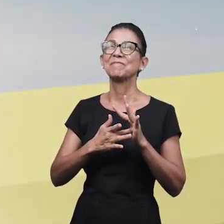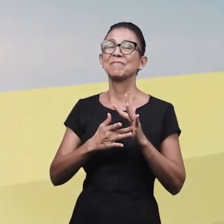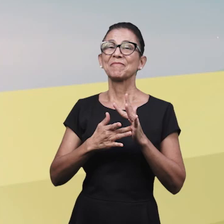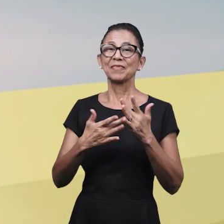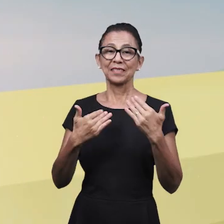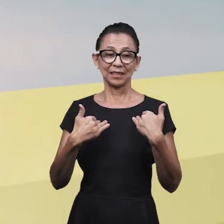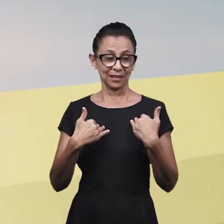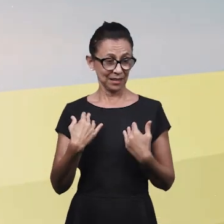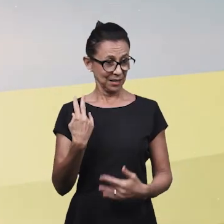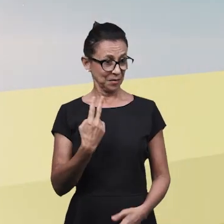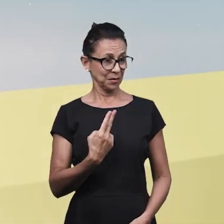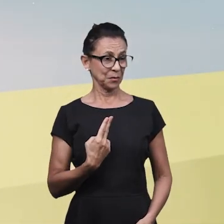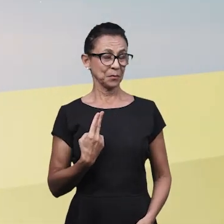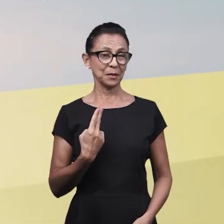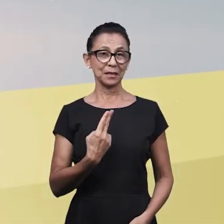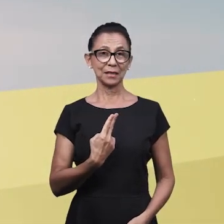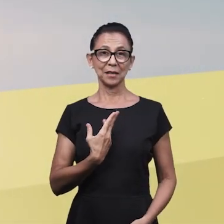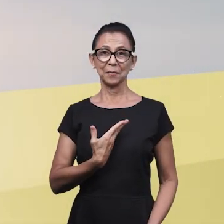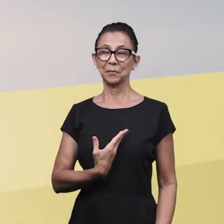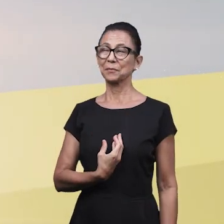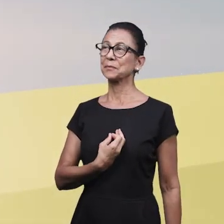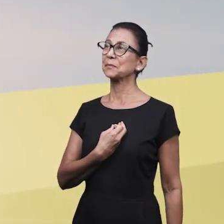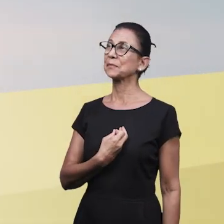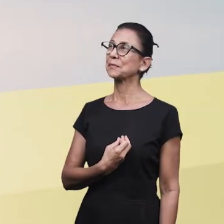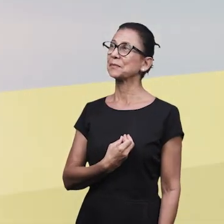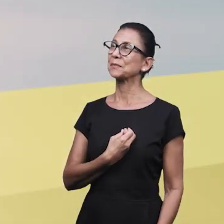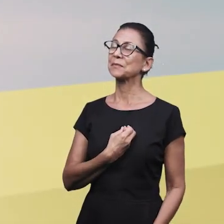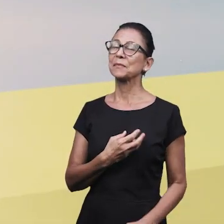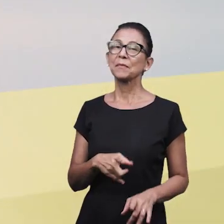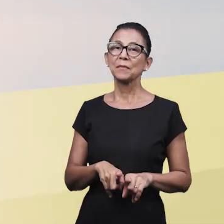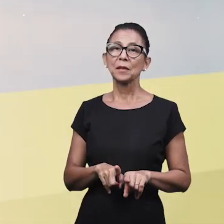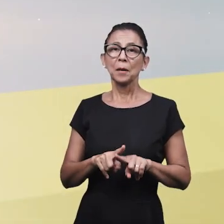quer usar-me também,